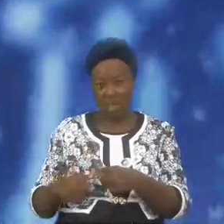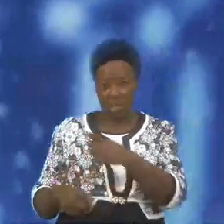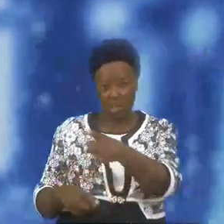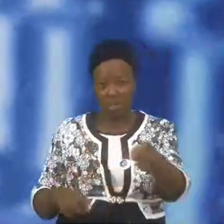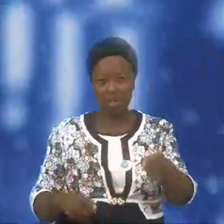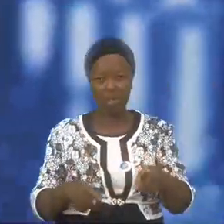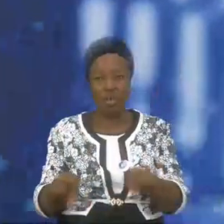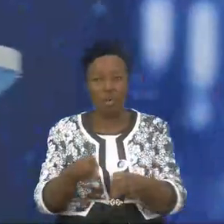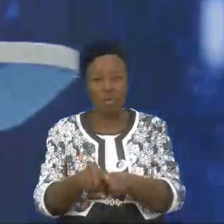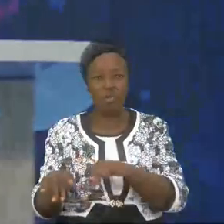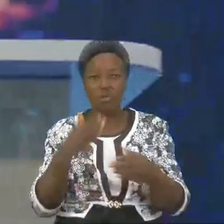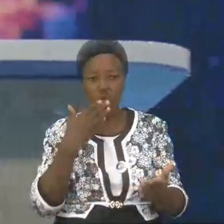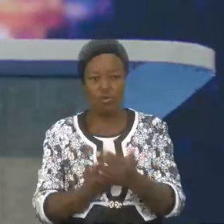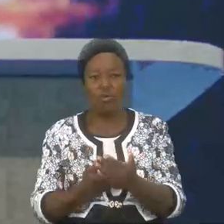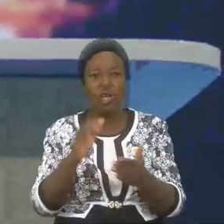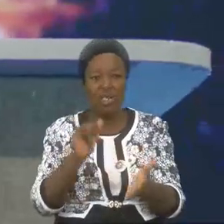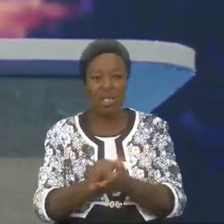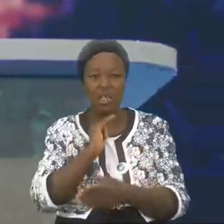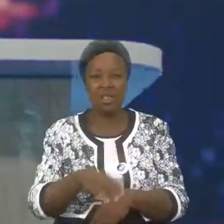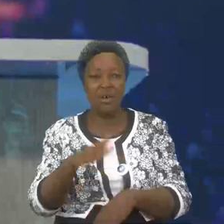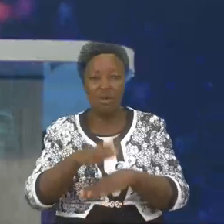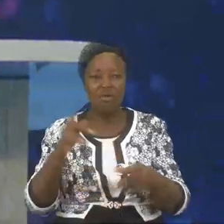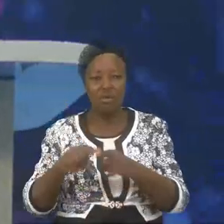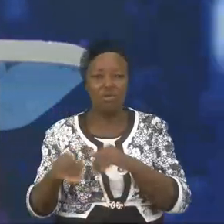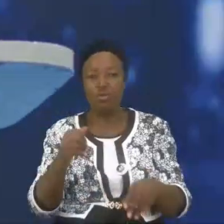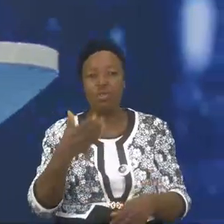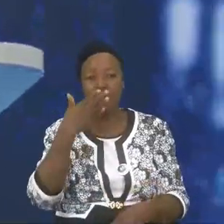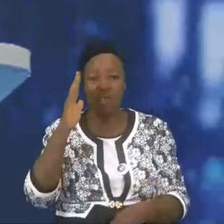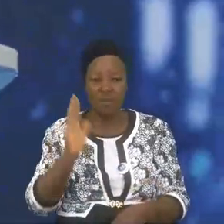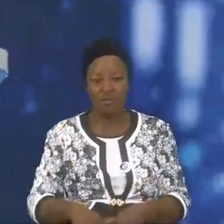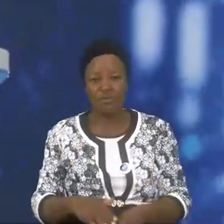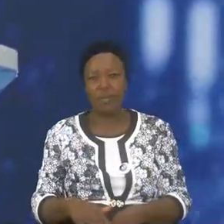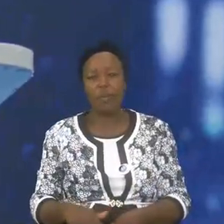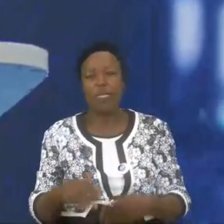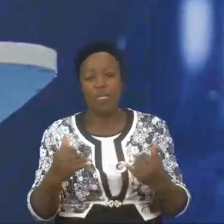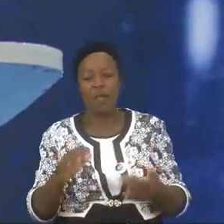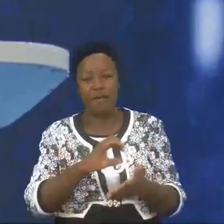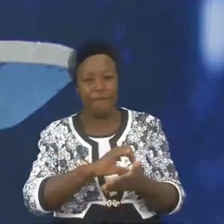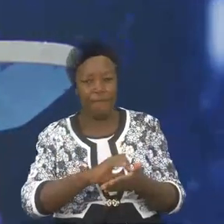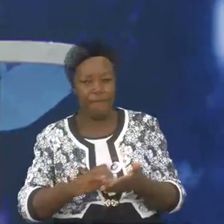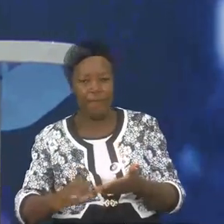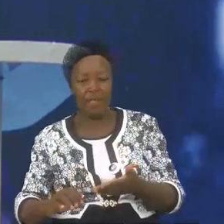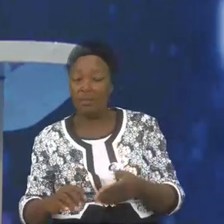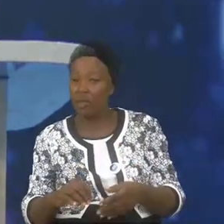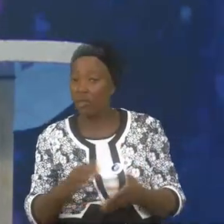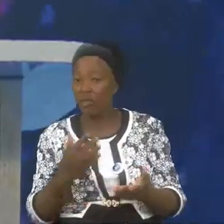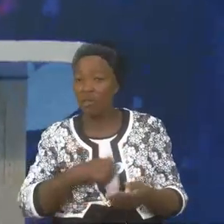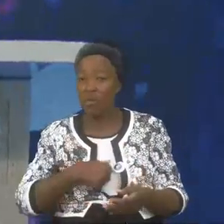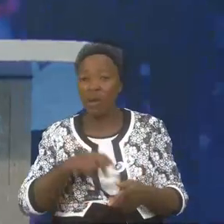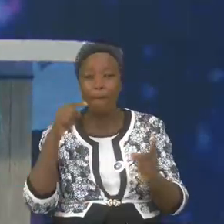faire le bien, vous qui êtes accoutumé à faire le mal? Deuxième point maintenant.